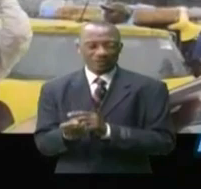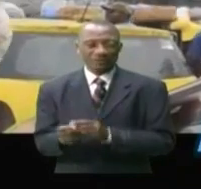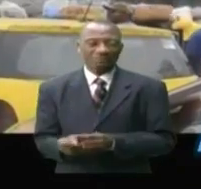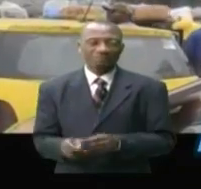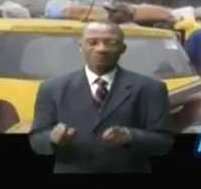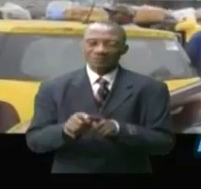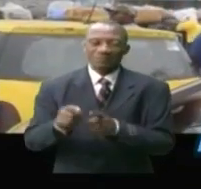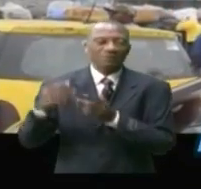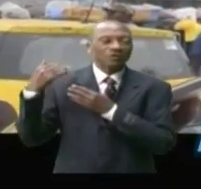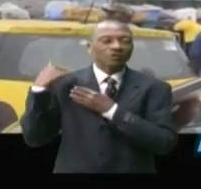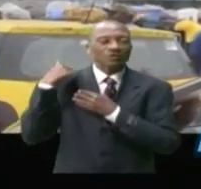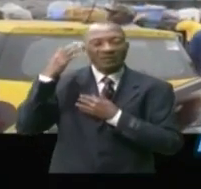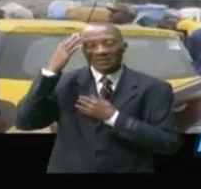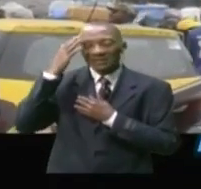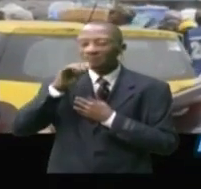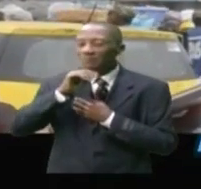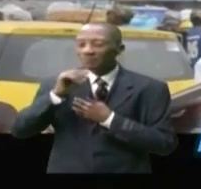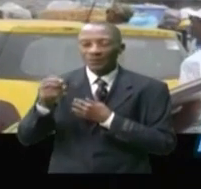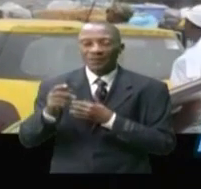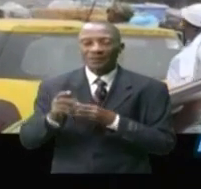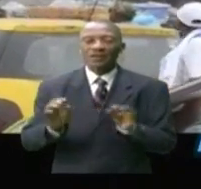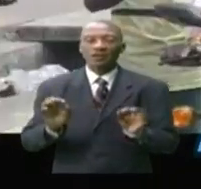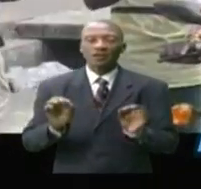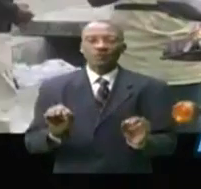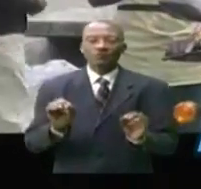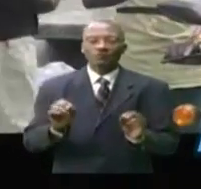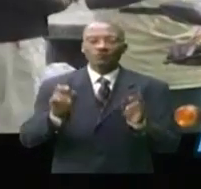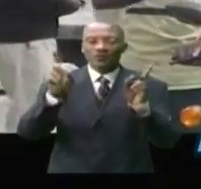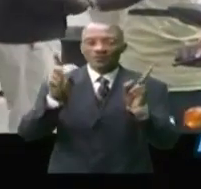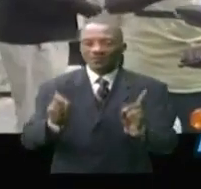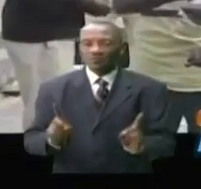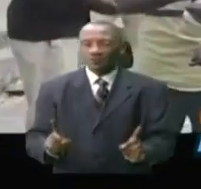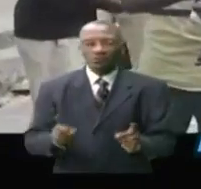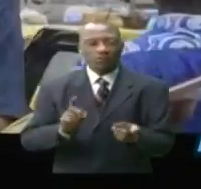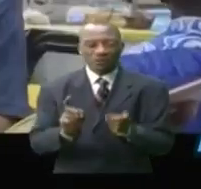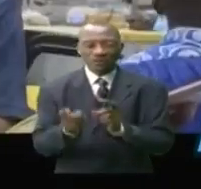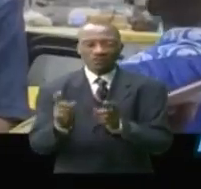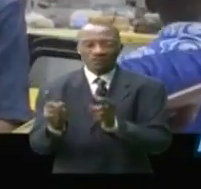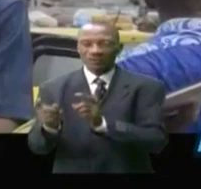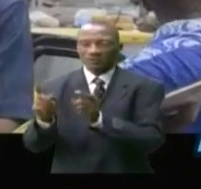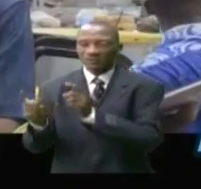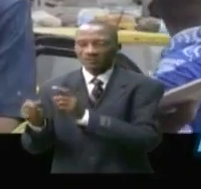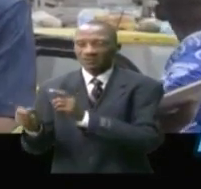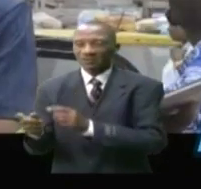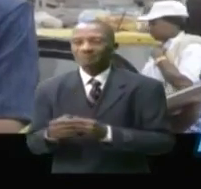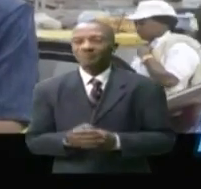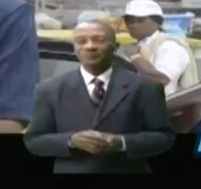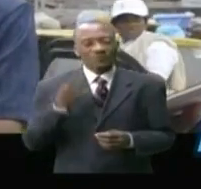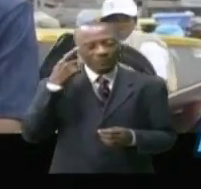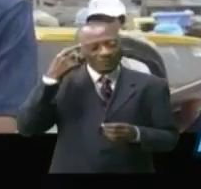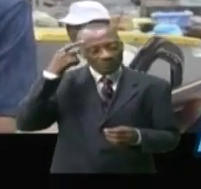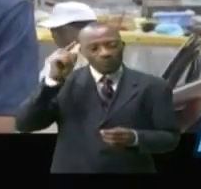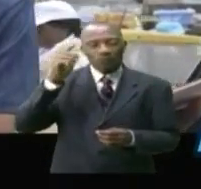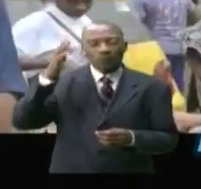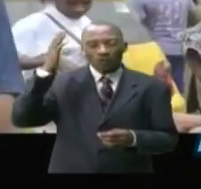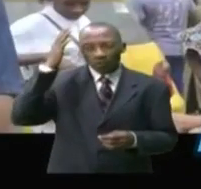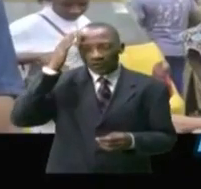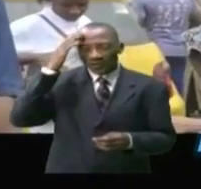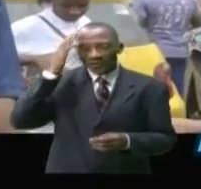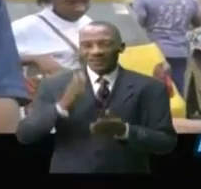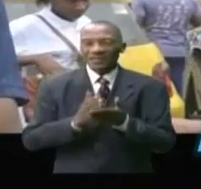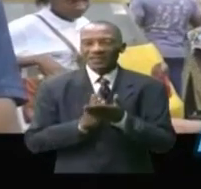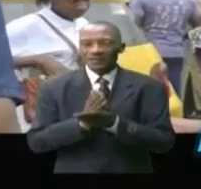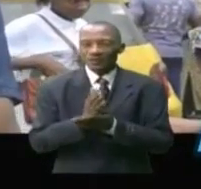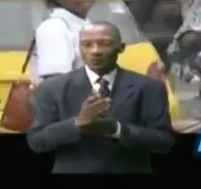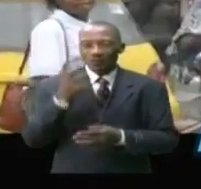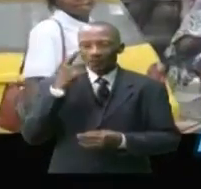des dispositions qu'on a eu à modifier qui promeuvent le droit des femmes. Donc pour nous vraiment c'est une